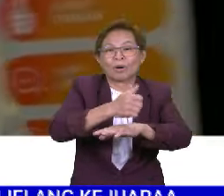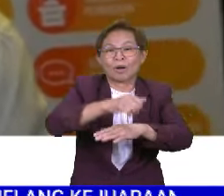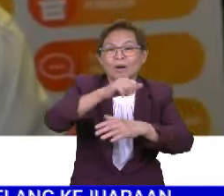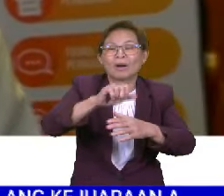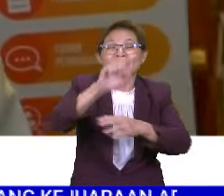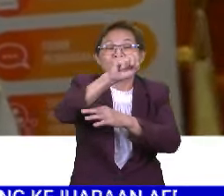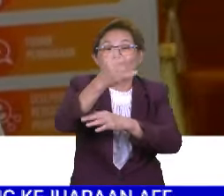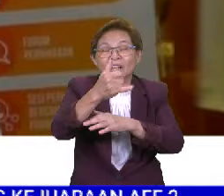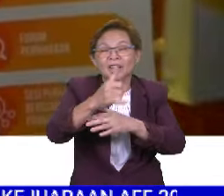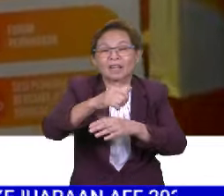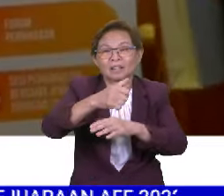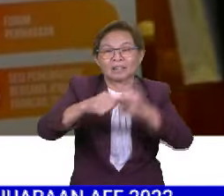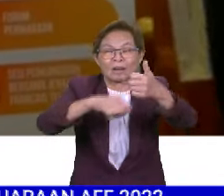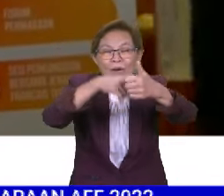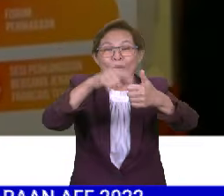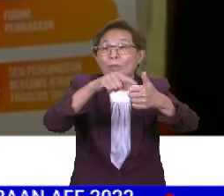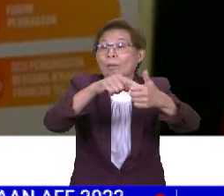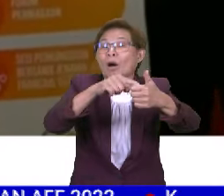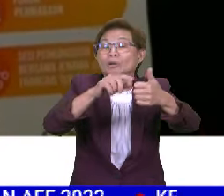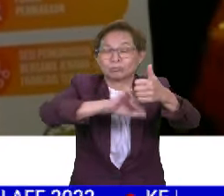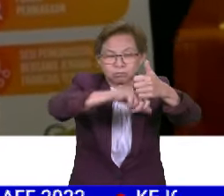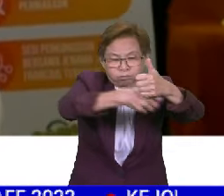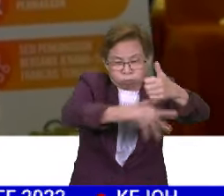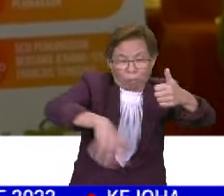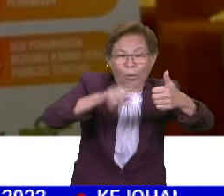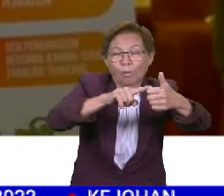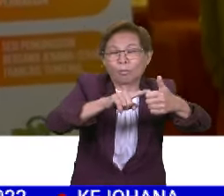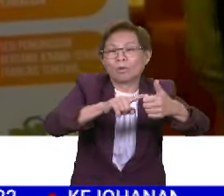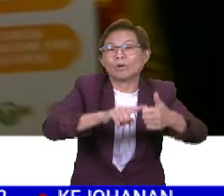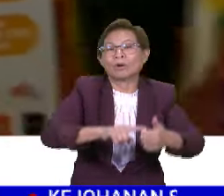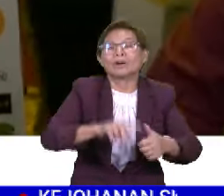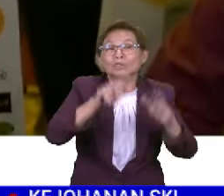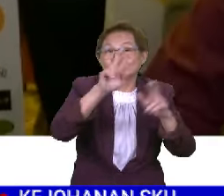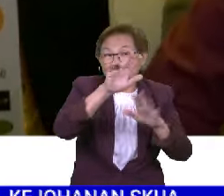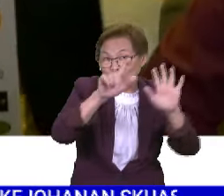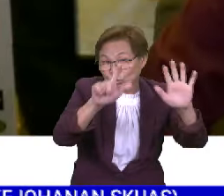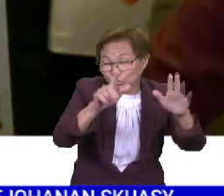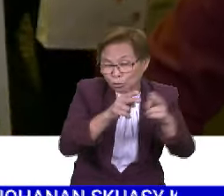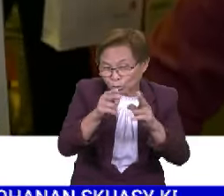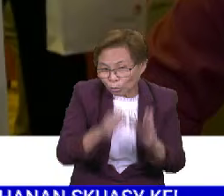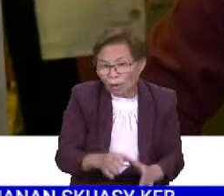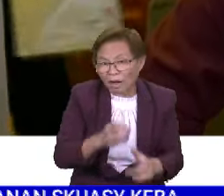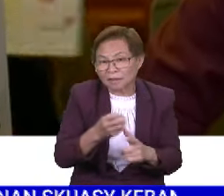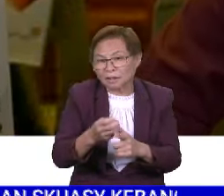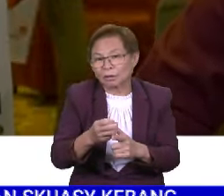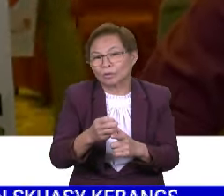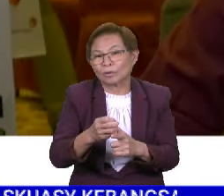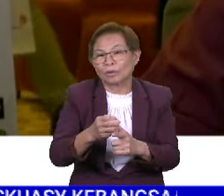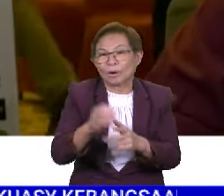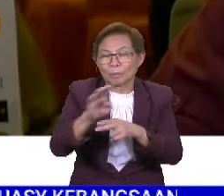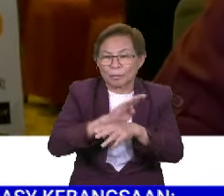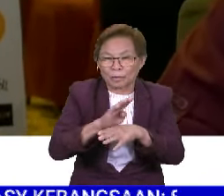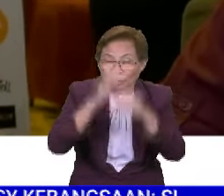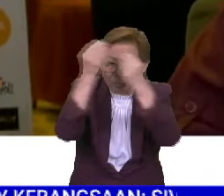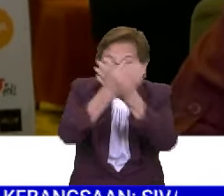syarikat franchisor, pra-franchisor dan juga 7 usahawan dalam bidang BIT ataupun Business Information. Yang